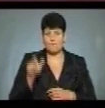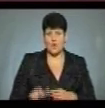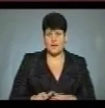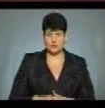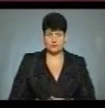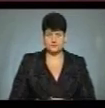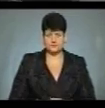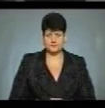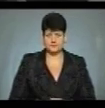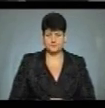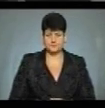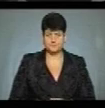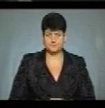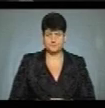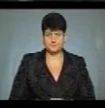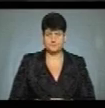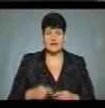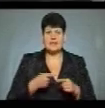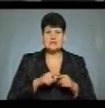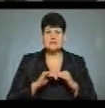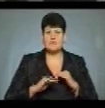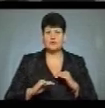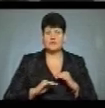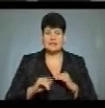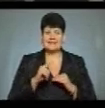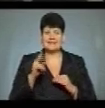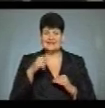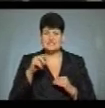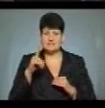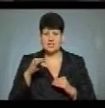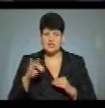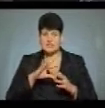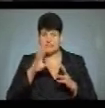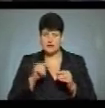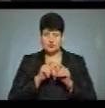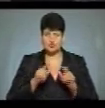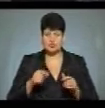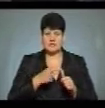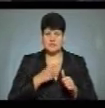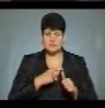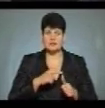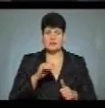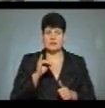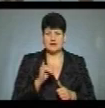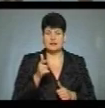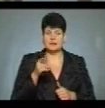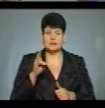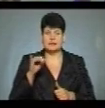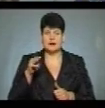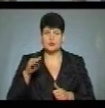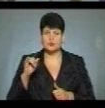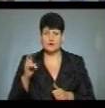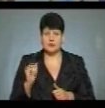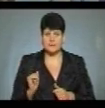бачила. Це подвір'я Дзвонячанської загальноосвітньої школи імені Івана Гнатюка. На фасаді